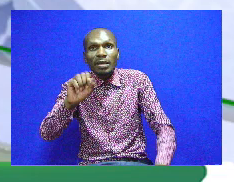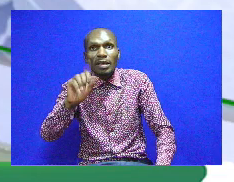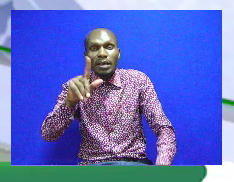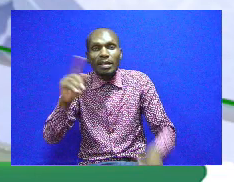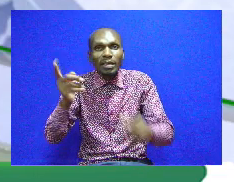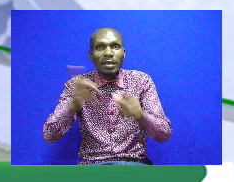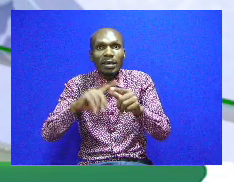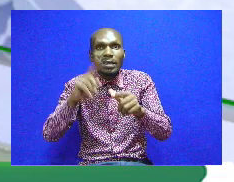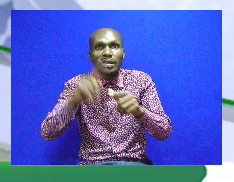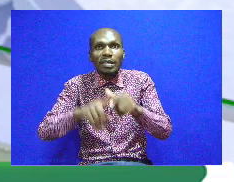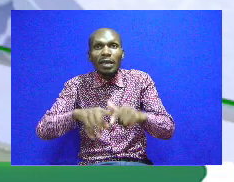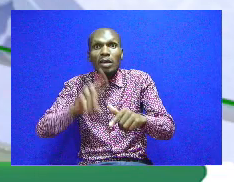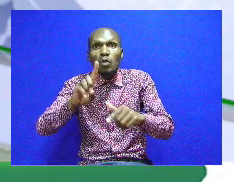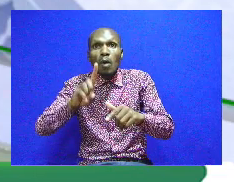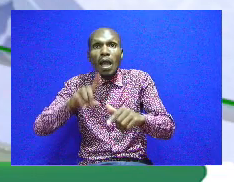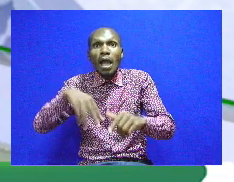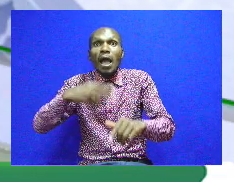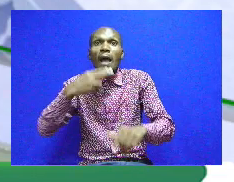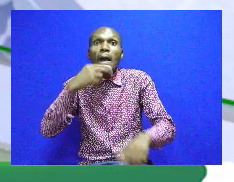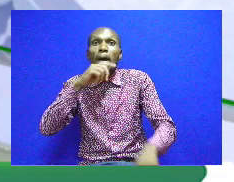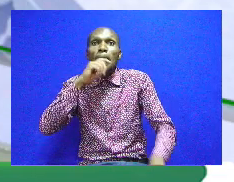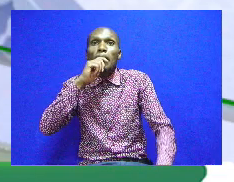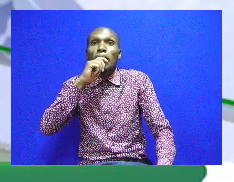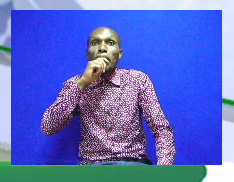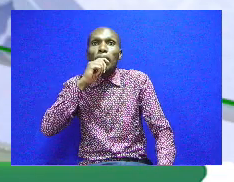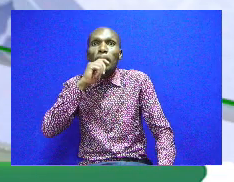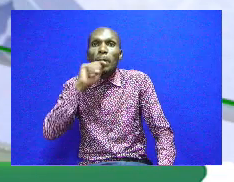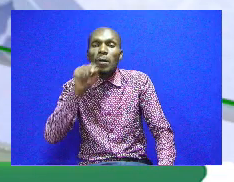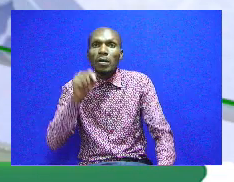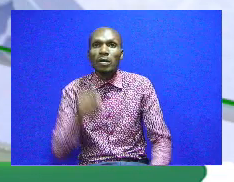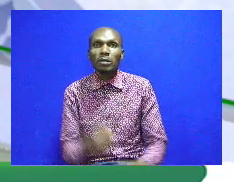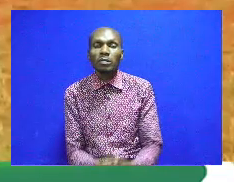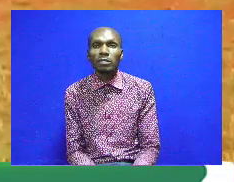Kasim Junior na umoroke umanewe timu ya Gusii FC.